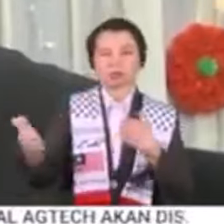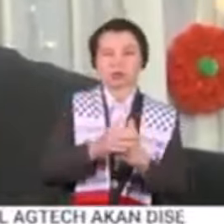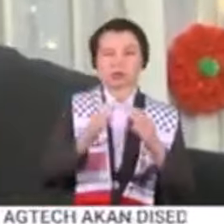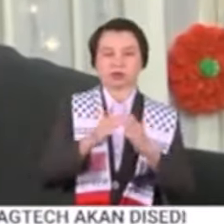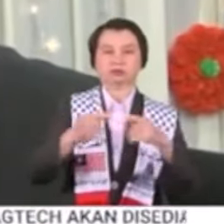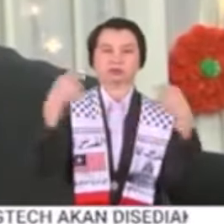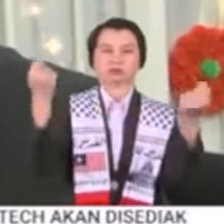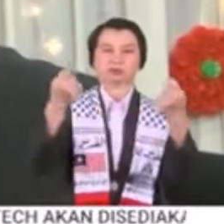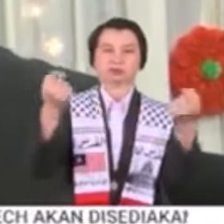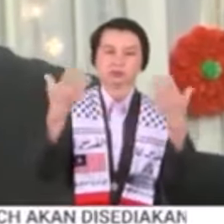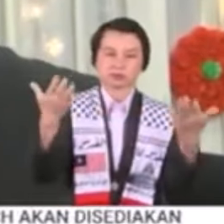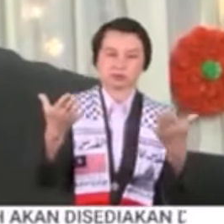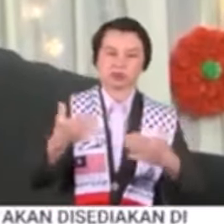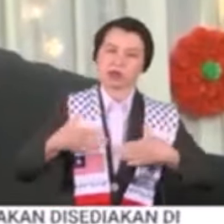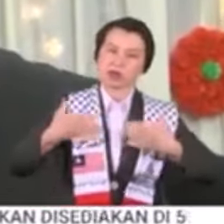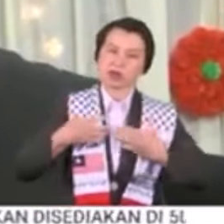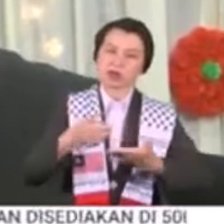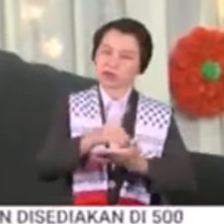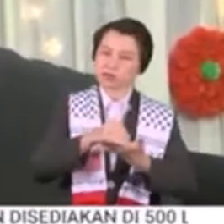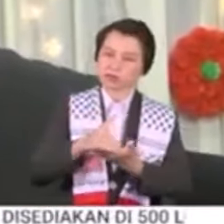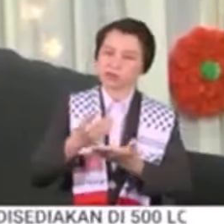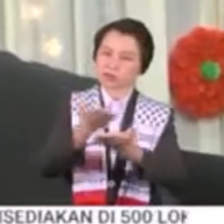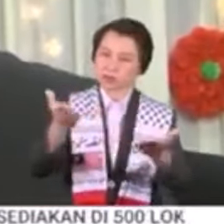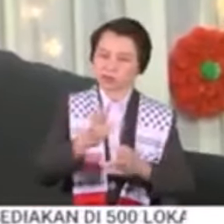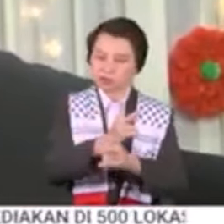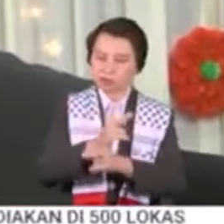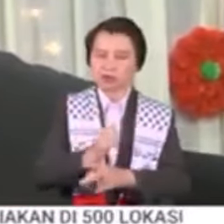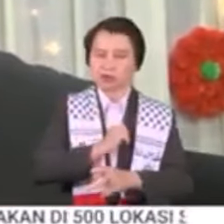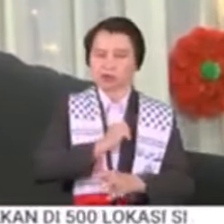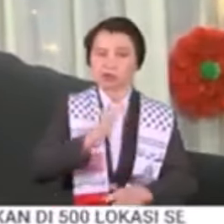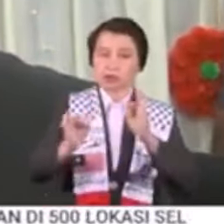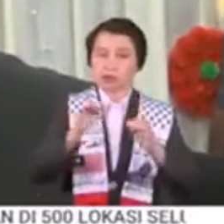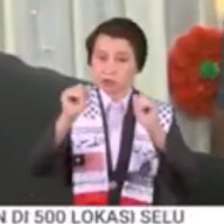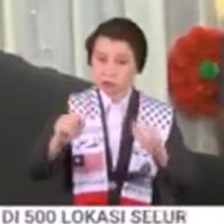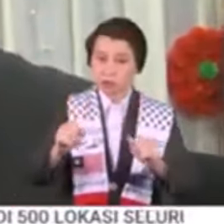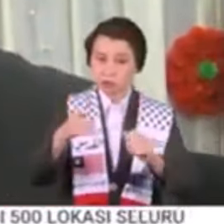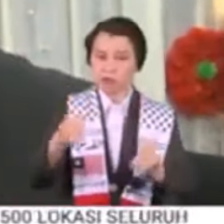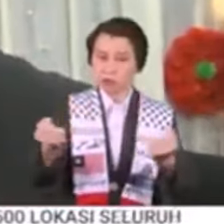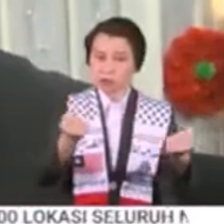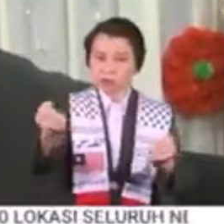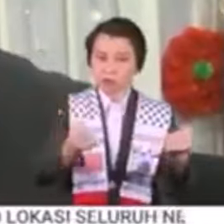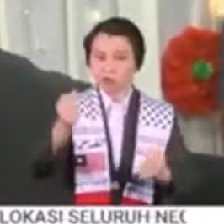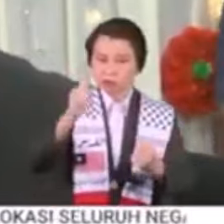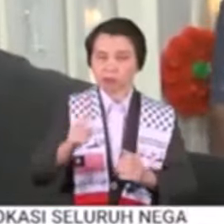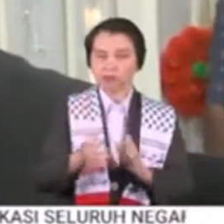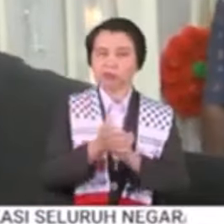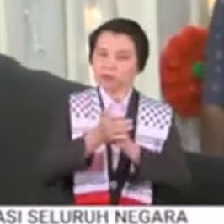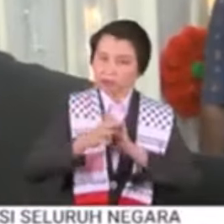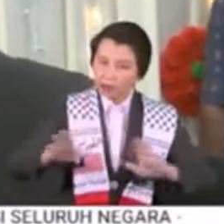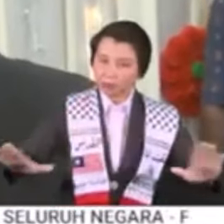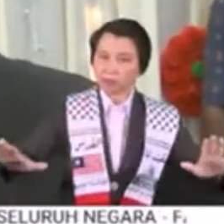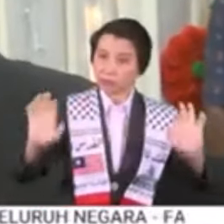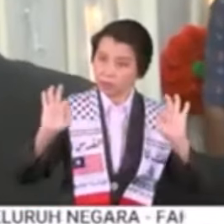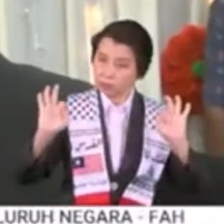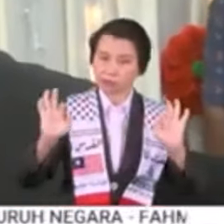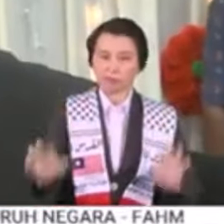terus menyambutnya. Happy Deepavali to all, dan jaga diri, dan juga kalau perlu memandu kereta, pandulah dengan selamat.